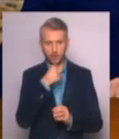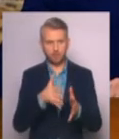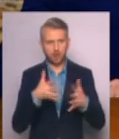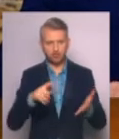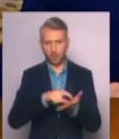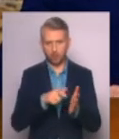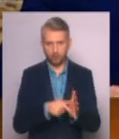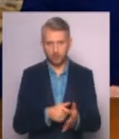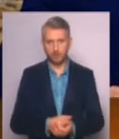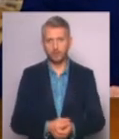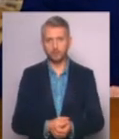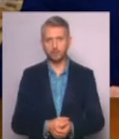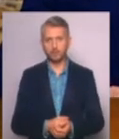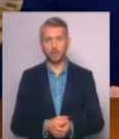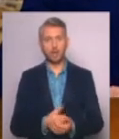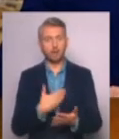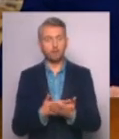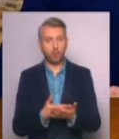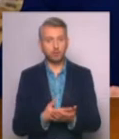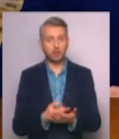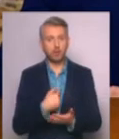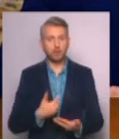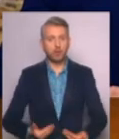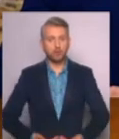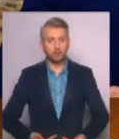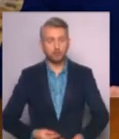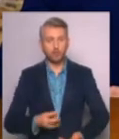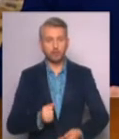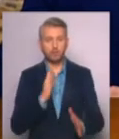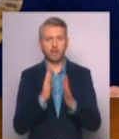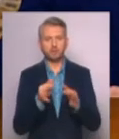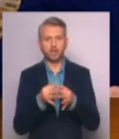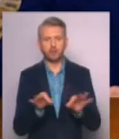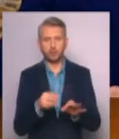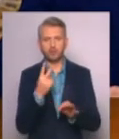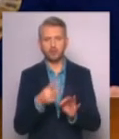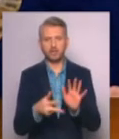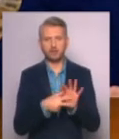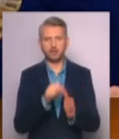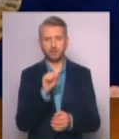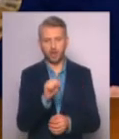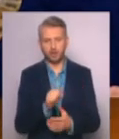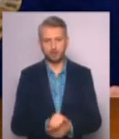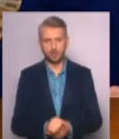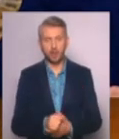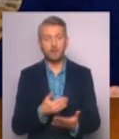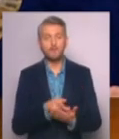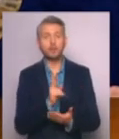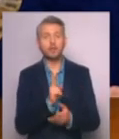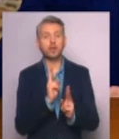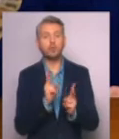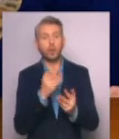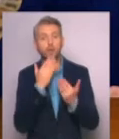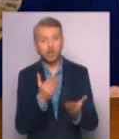комната. Угу. Вот. Я живу на Свободе 28А. Угу. Вот кому обратиться,